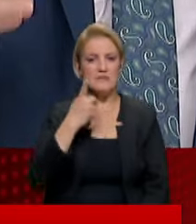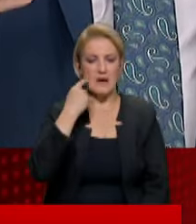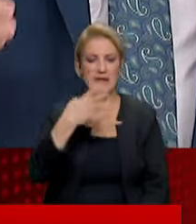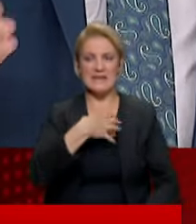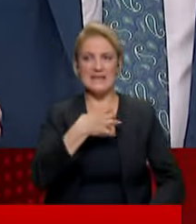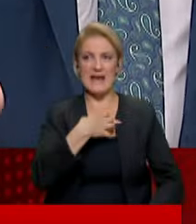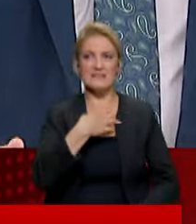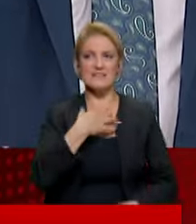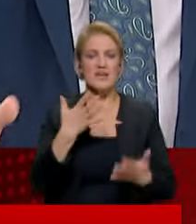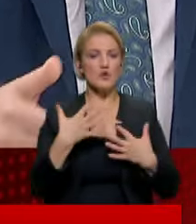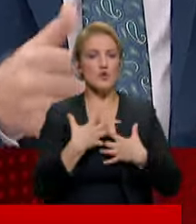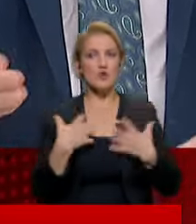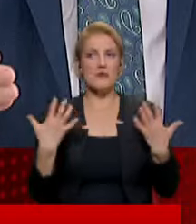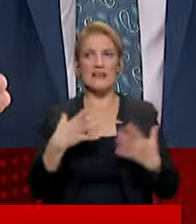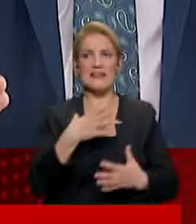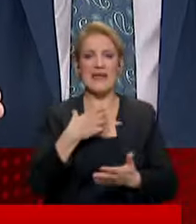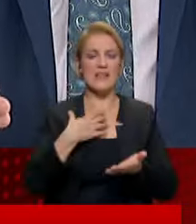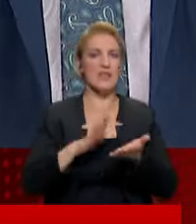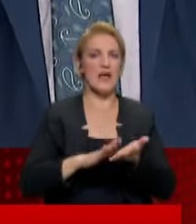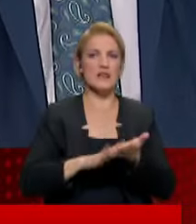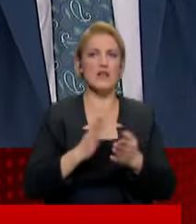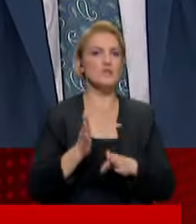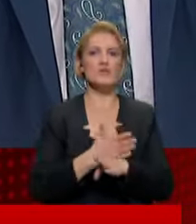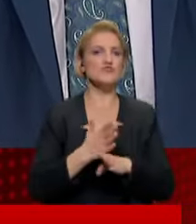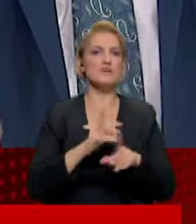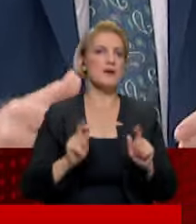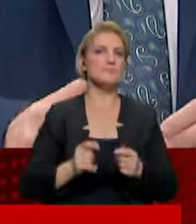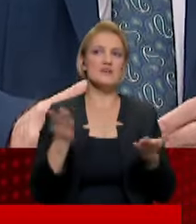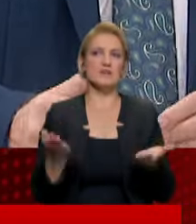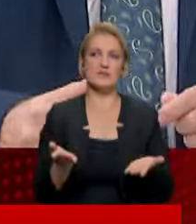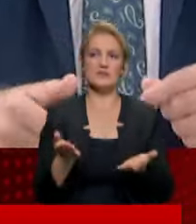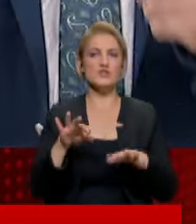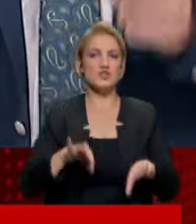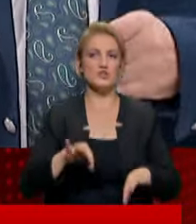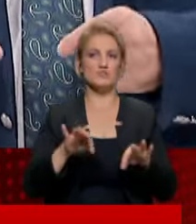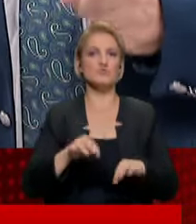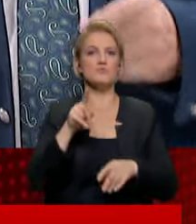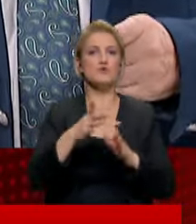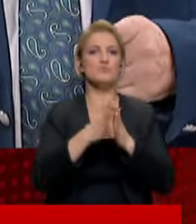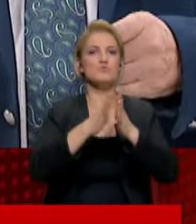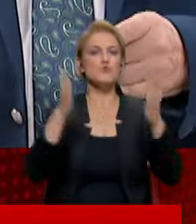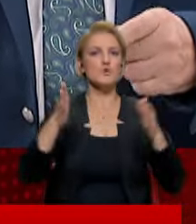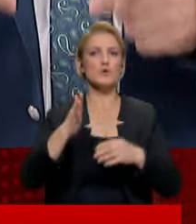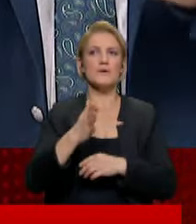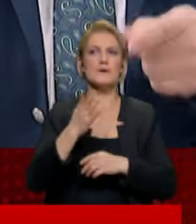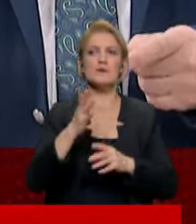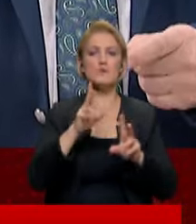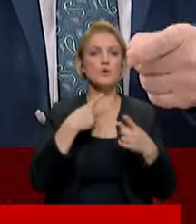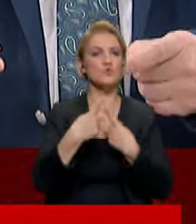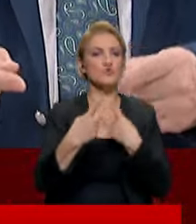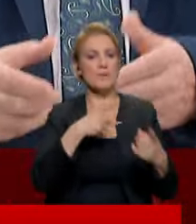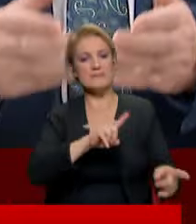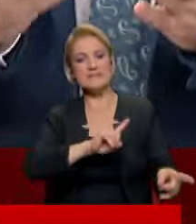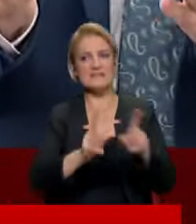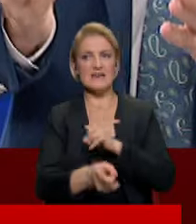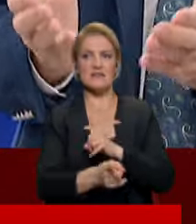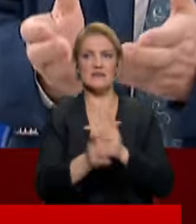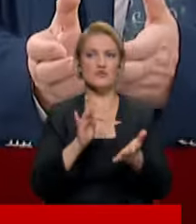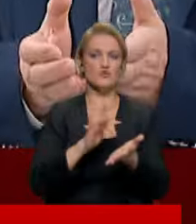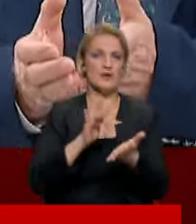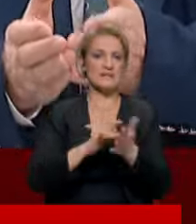zaten sarsılan güveni kendi eliyle Niye sarstı şimdi bu büyük skandalı konuşmamız yerine